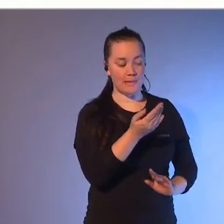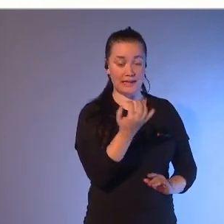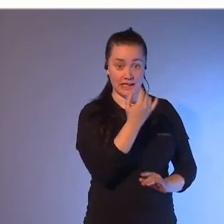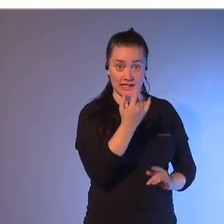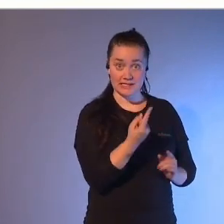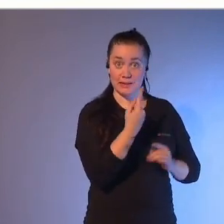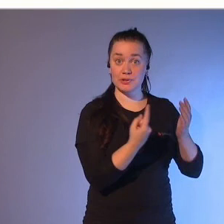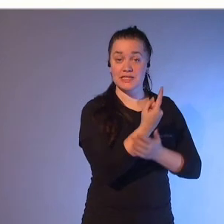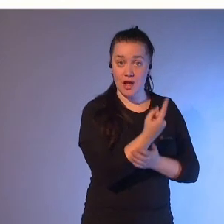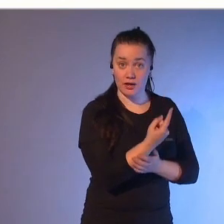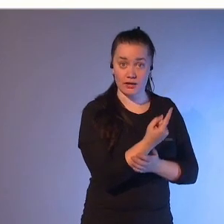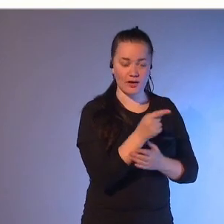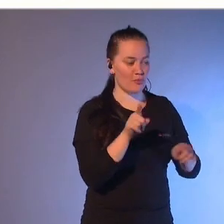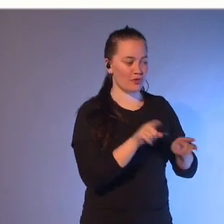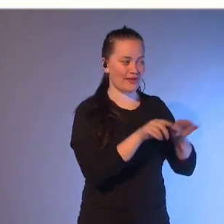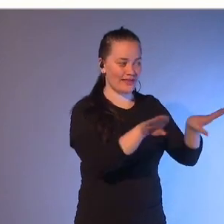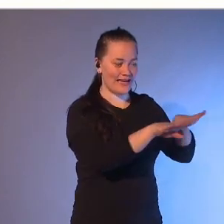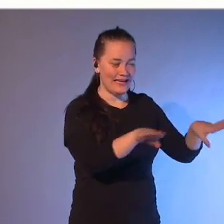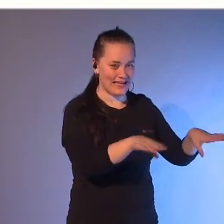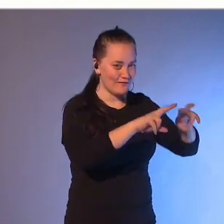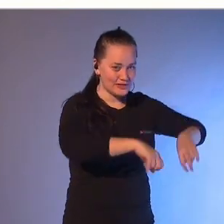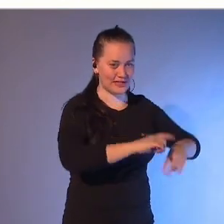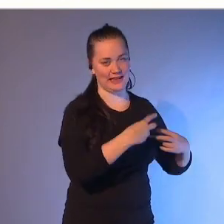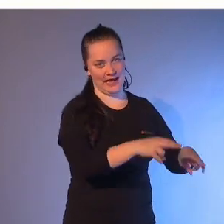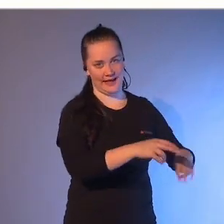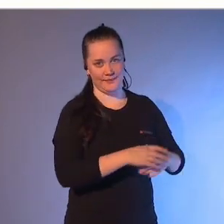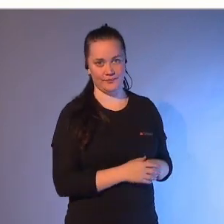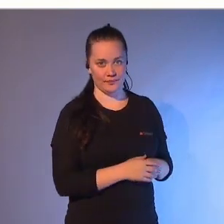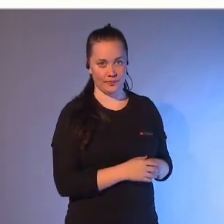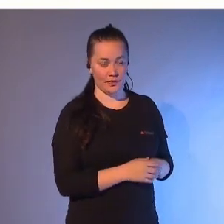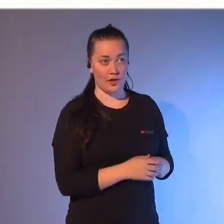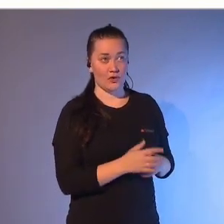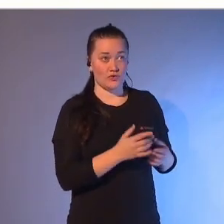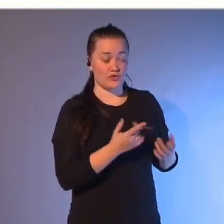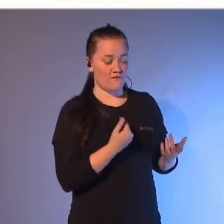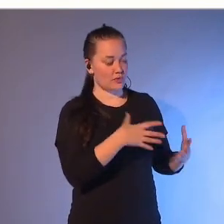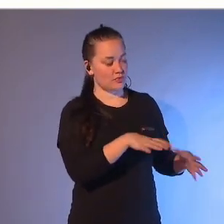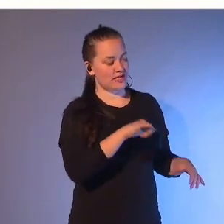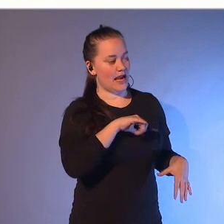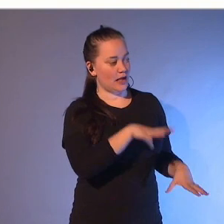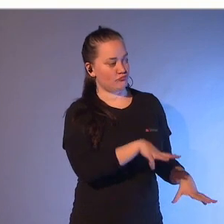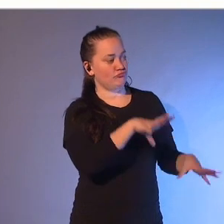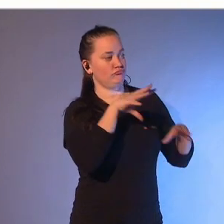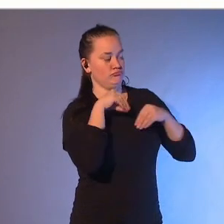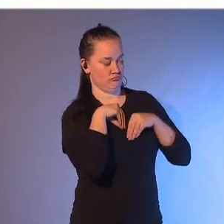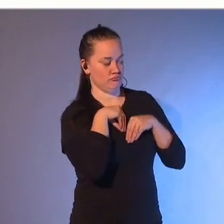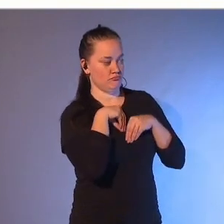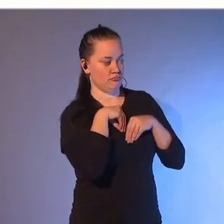entydig. Altså, hva er det du tar inn i din forståelse av den epistemiske